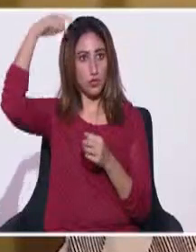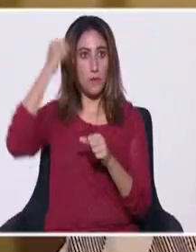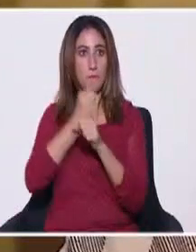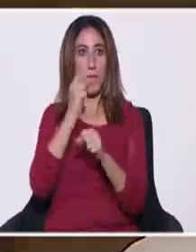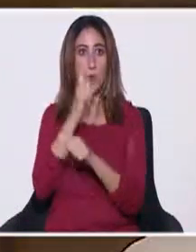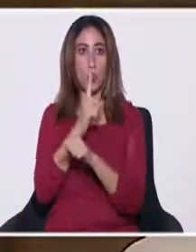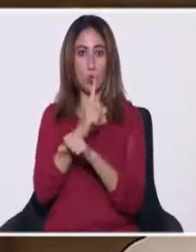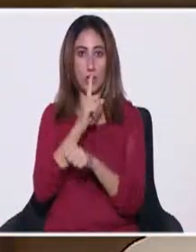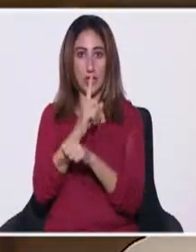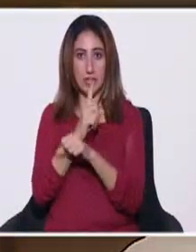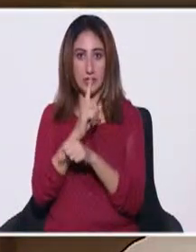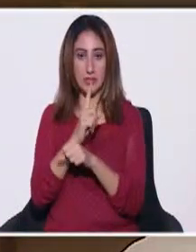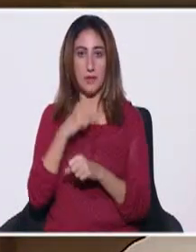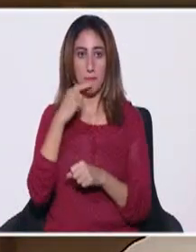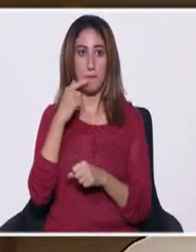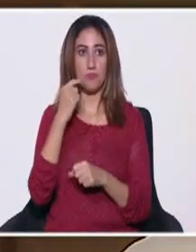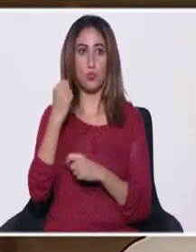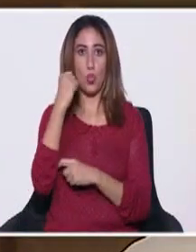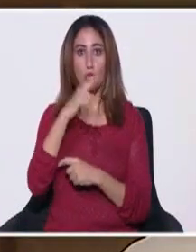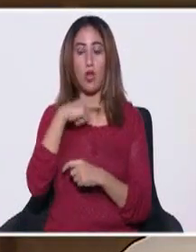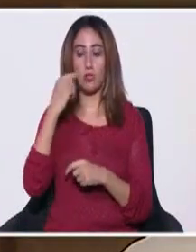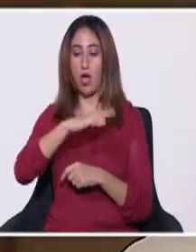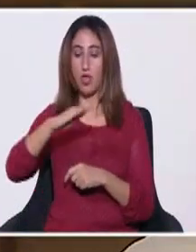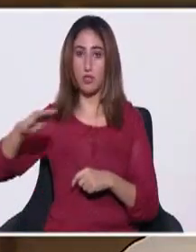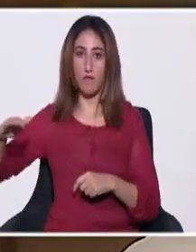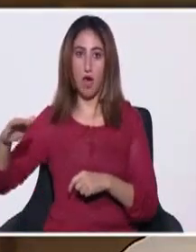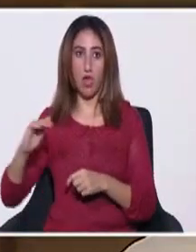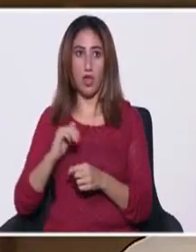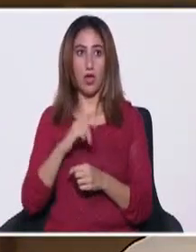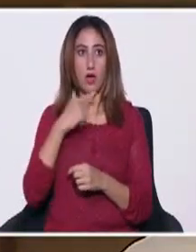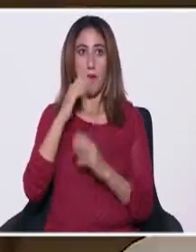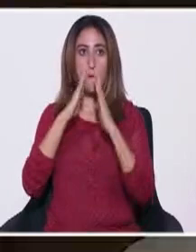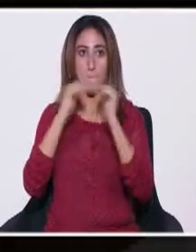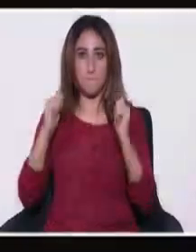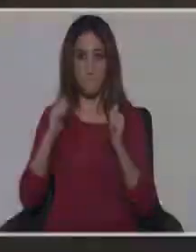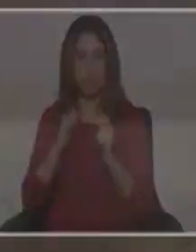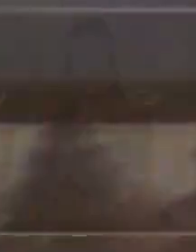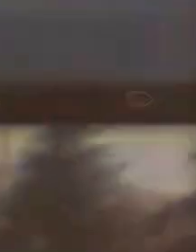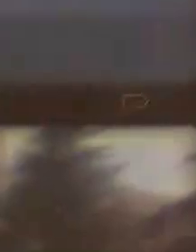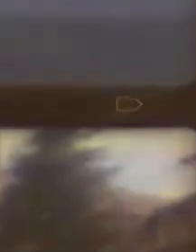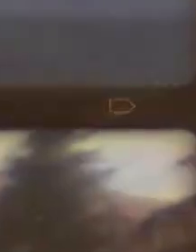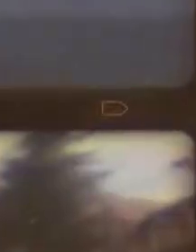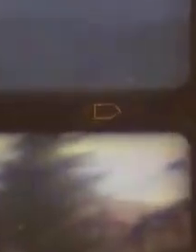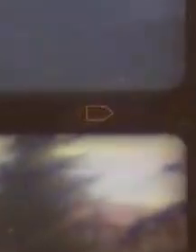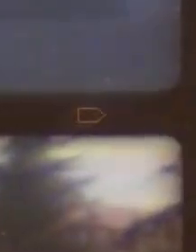مدرسة للتعليم الابتدائي وكمان أساس حضانة للأطفال، ومبادرة بعنوان مصر بدون إعاقة.